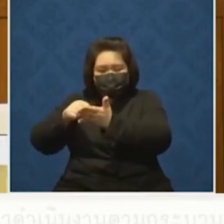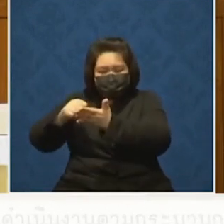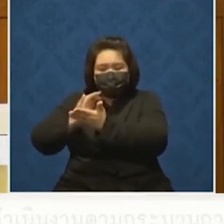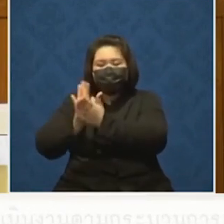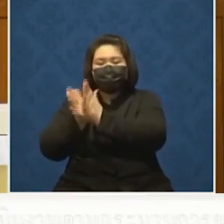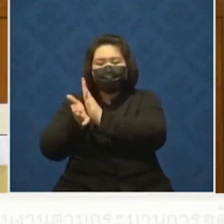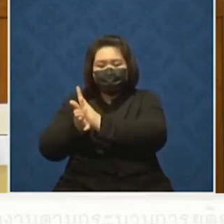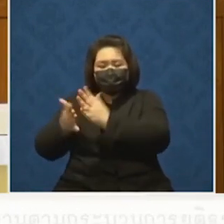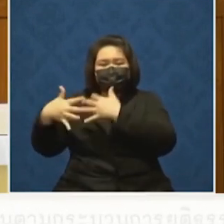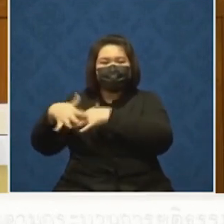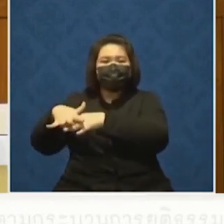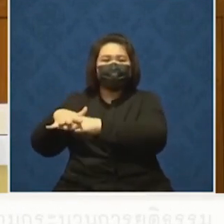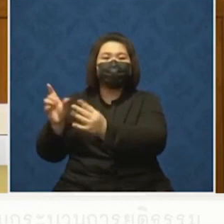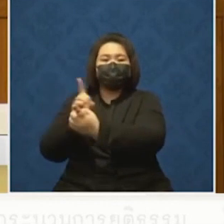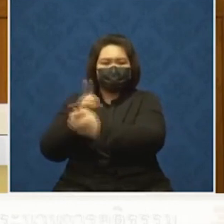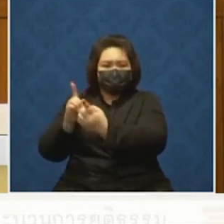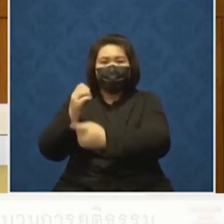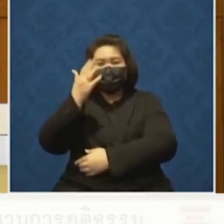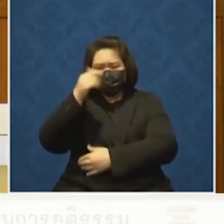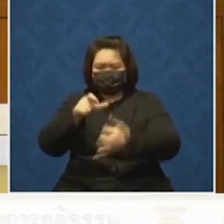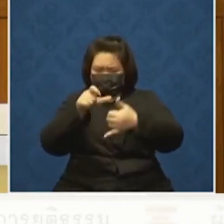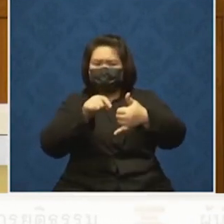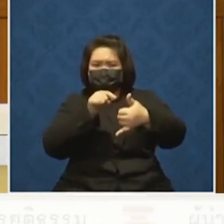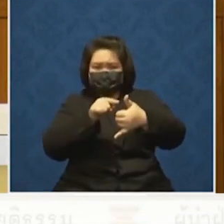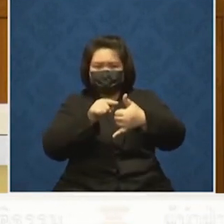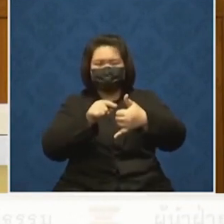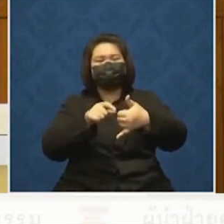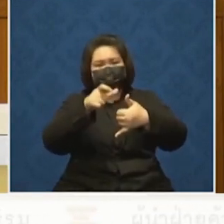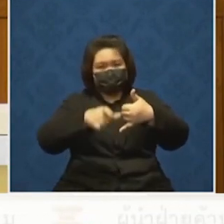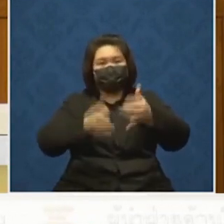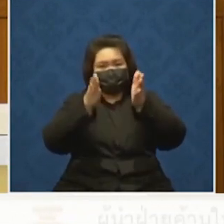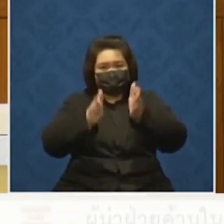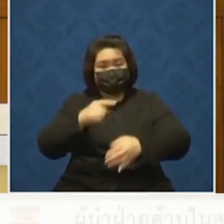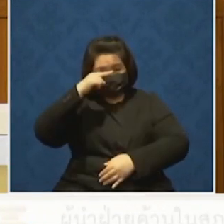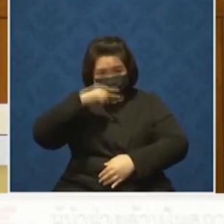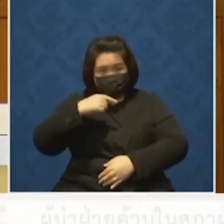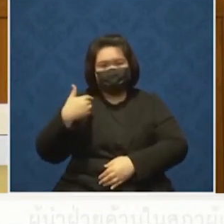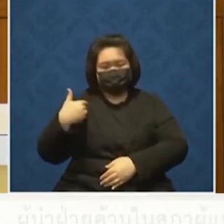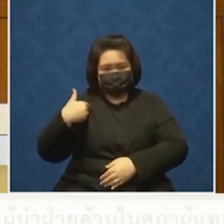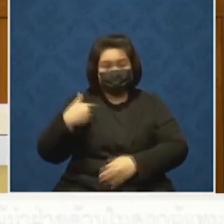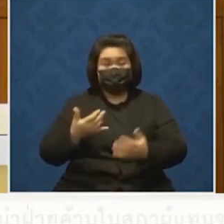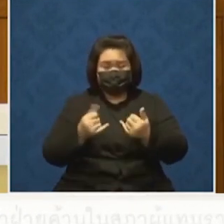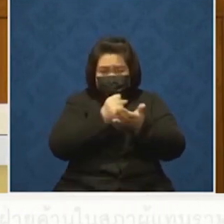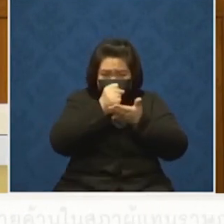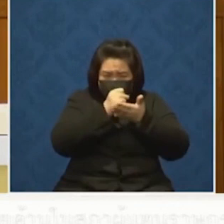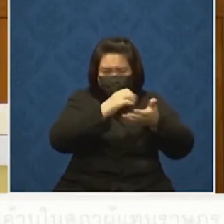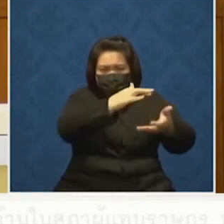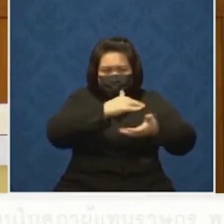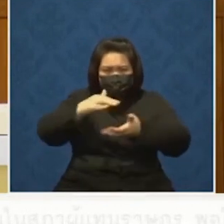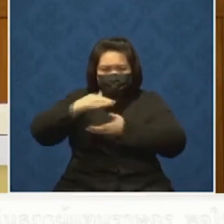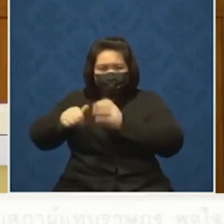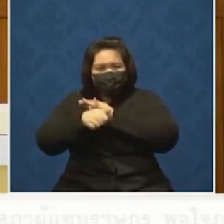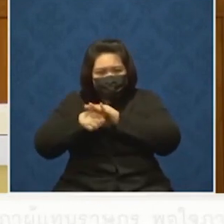และนายกยังกล่าวอีกว่าและถึงตอนนี้แหละก็มีการอภิปรายอีกนายกก็เลยลุกขึ้นพูดสั้นๆเรื่อง